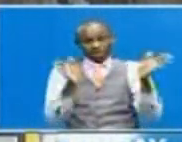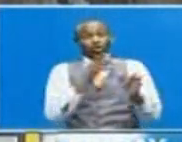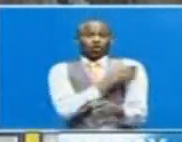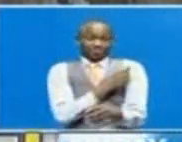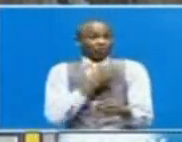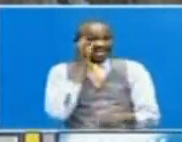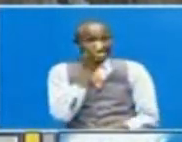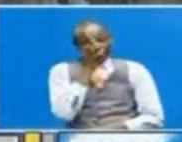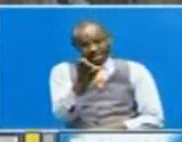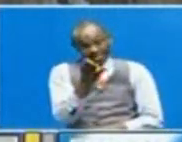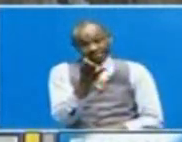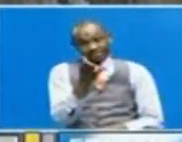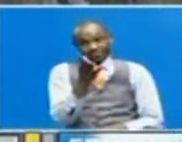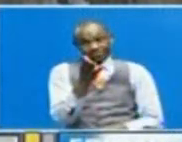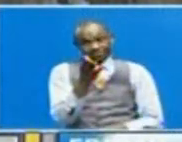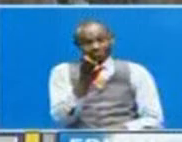hospital Nyeri,